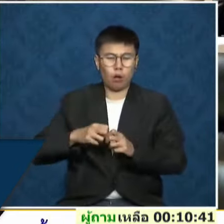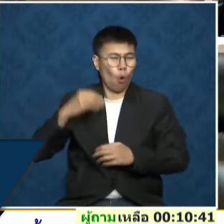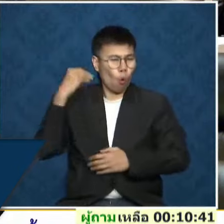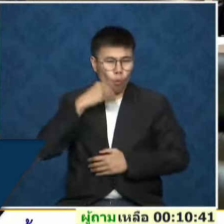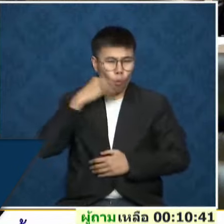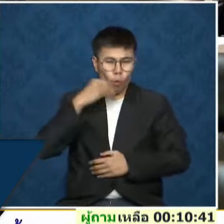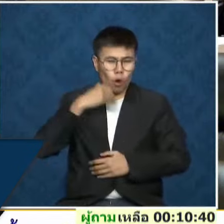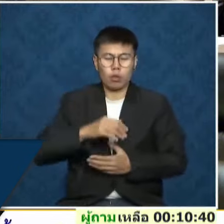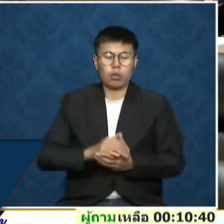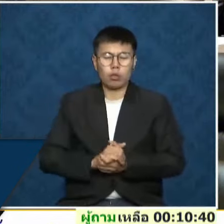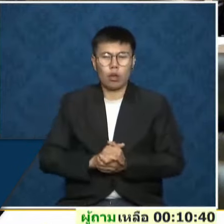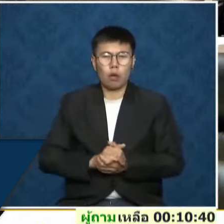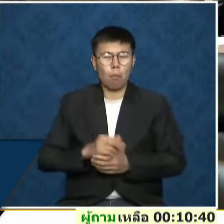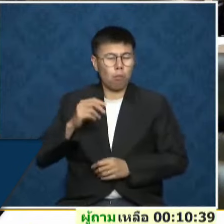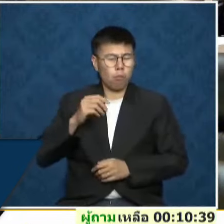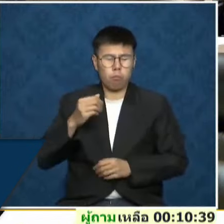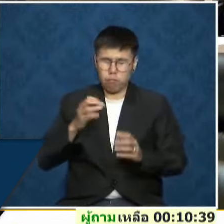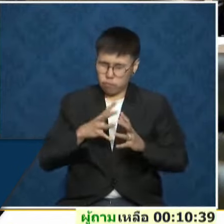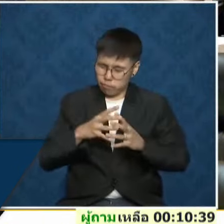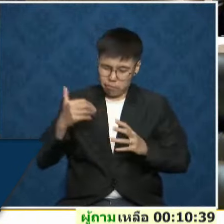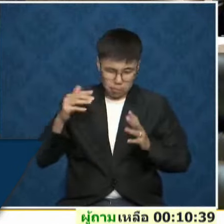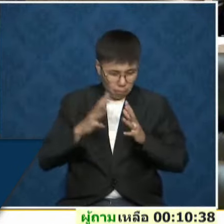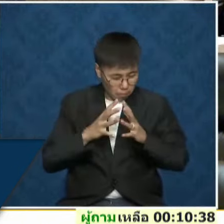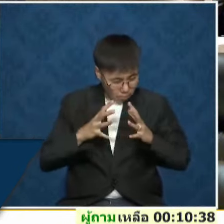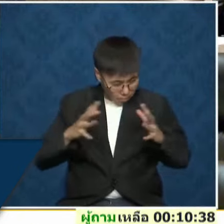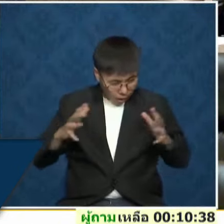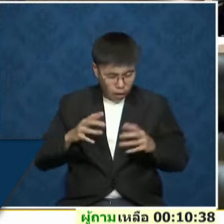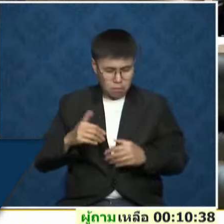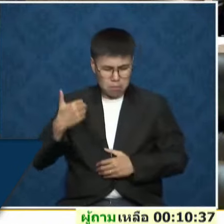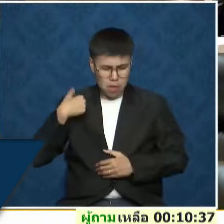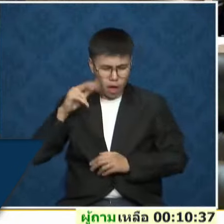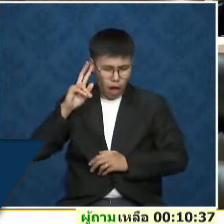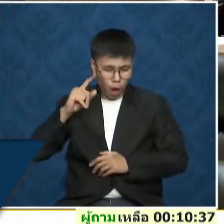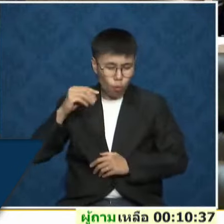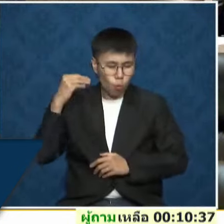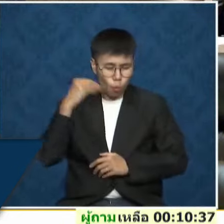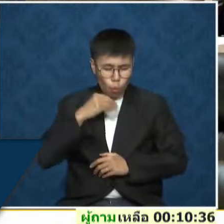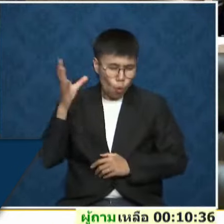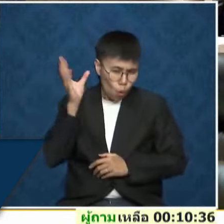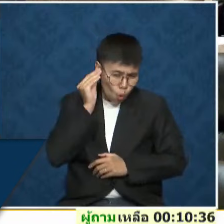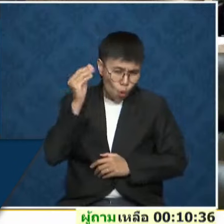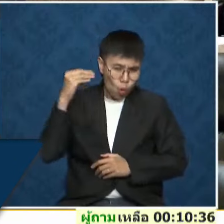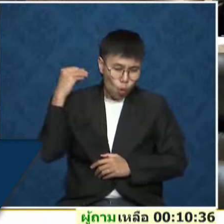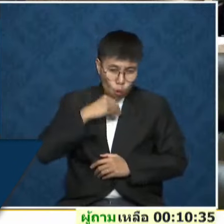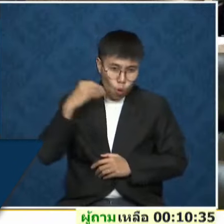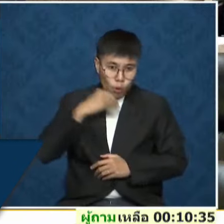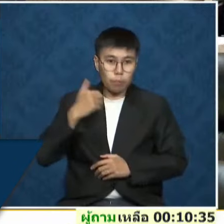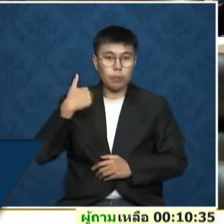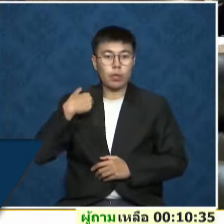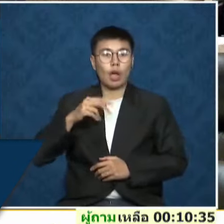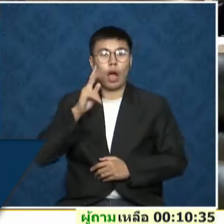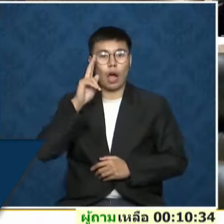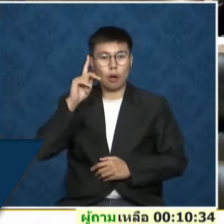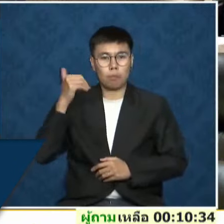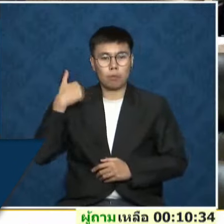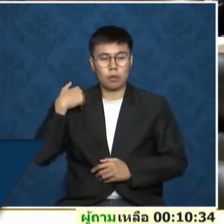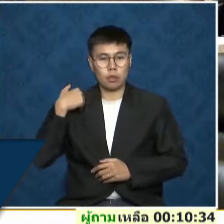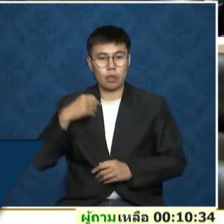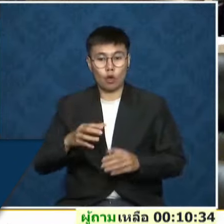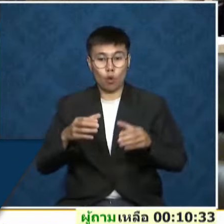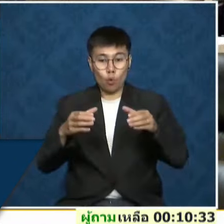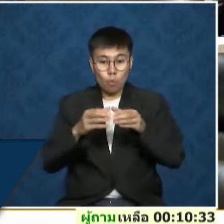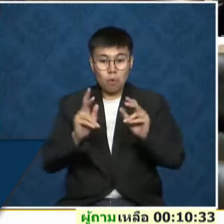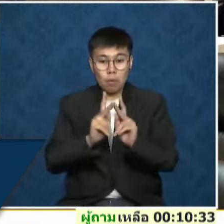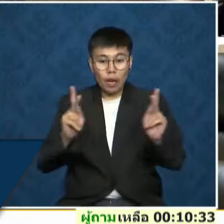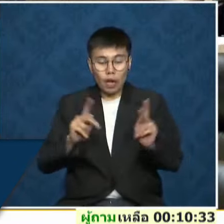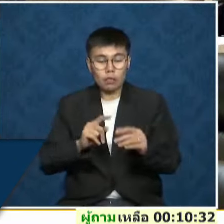มากกอไก่ล้านตัวได้ยินข่าวกันทุกวันและพอมีข่าวก็ตั้งกรรมการสอบสวนสอบสวนสอบสวนส